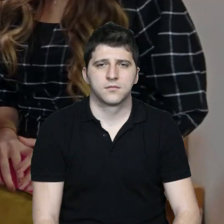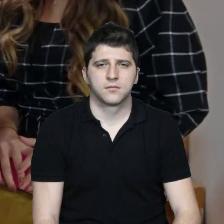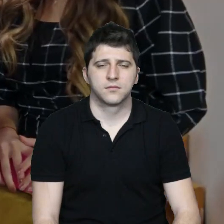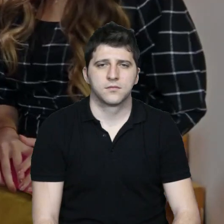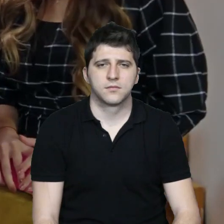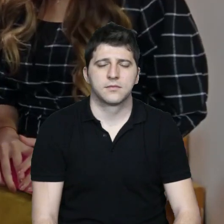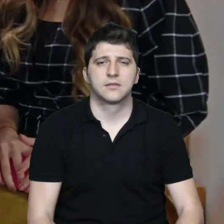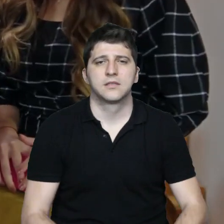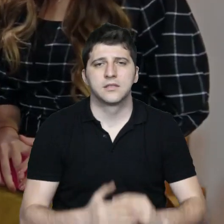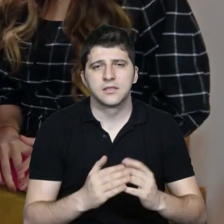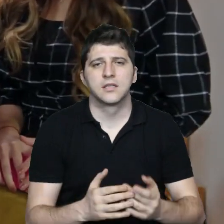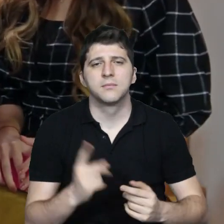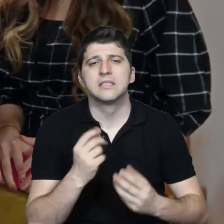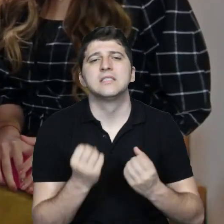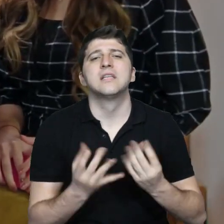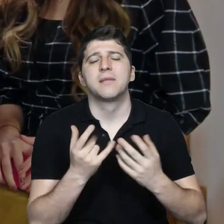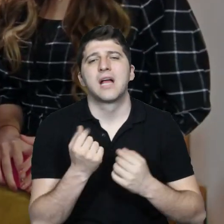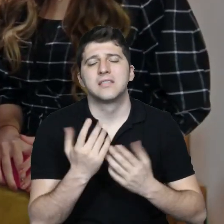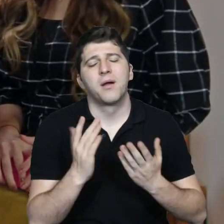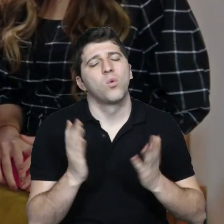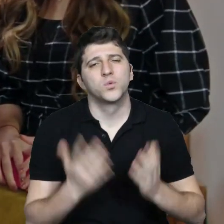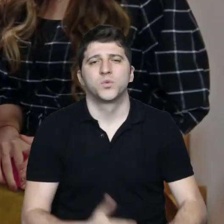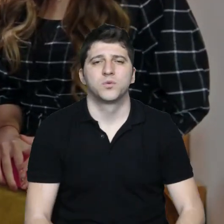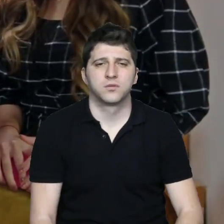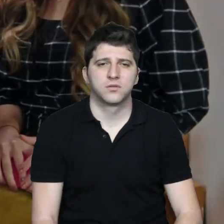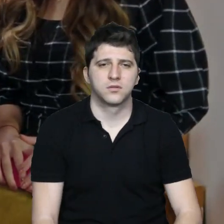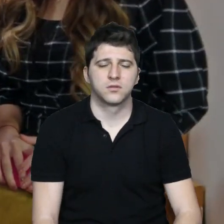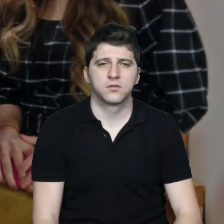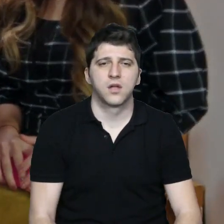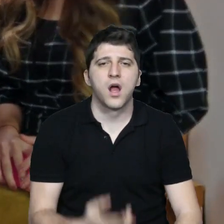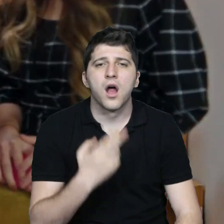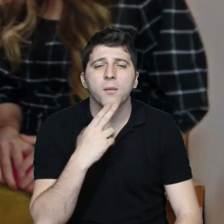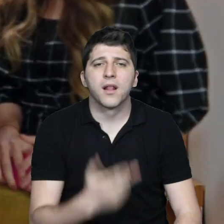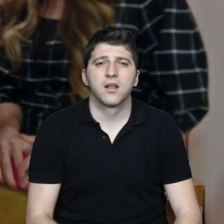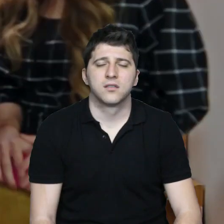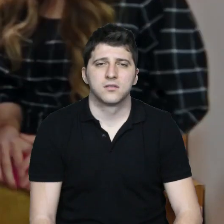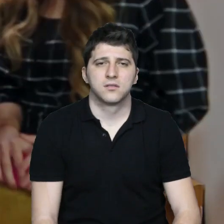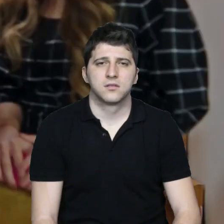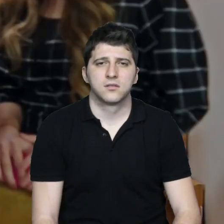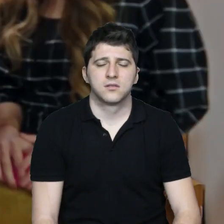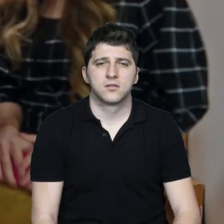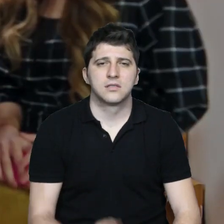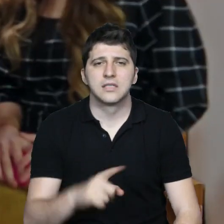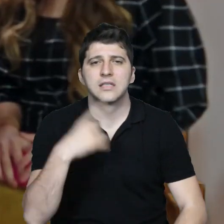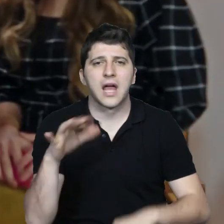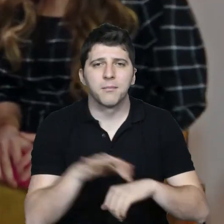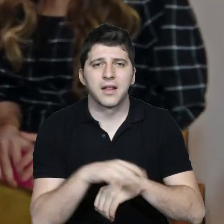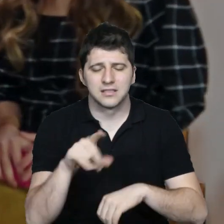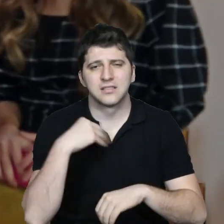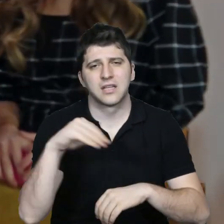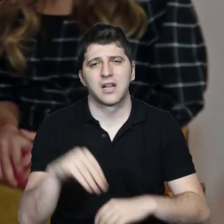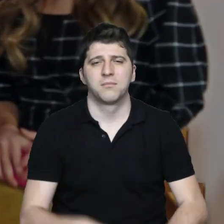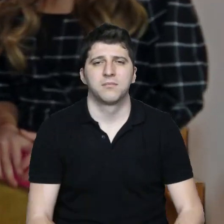Yani hiçbir şey yetmeyecek biliyorum ama olsun. Abla, diğer bilezikleri de